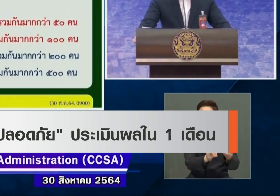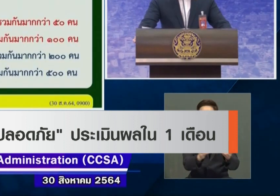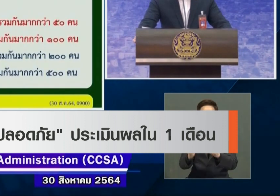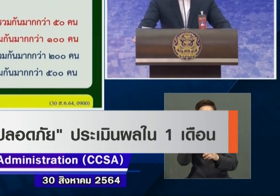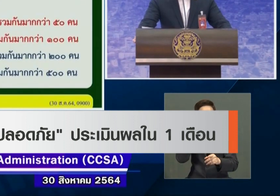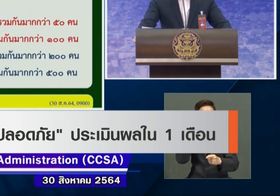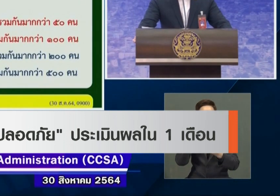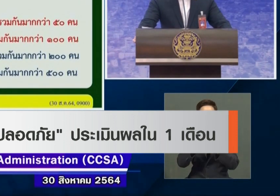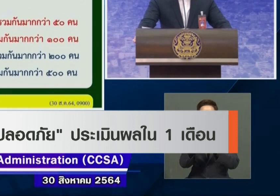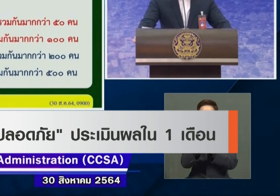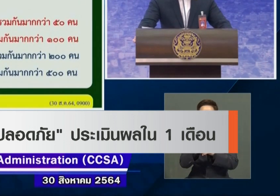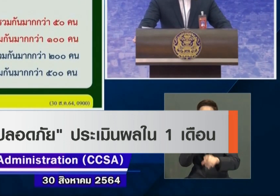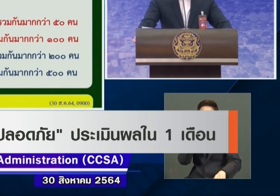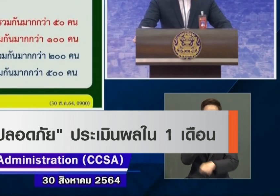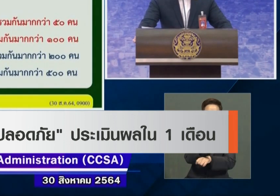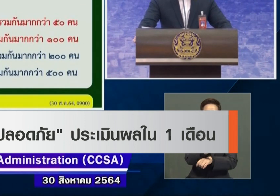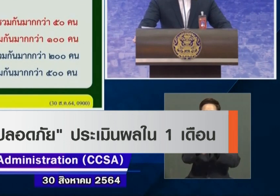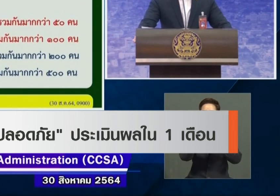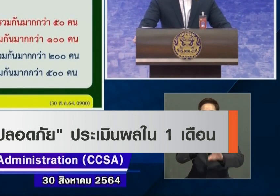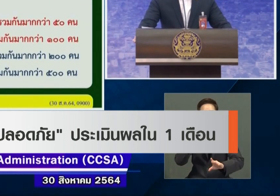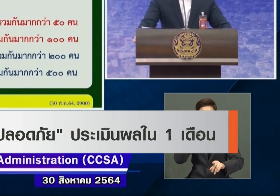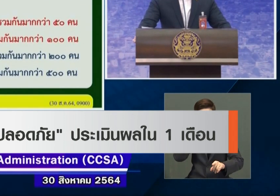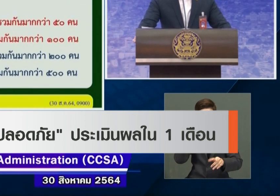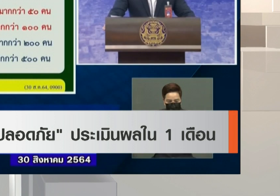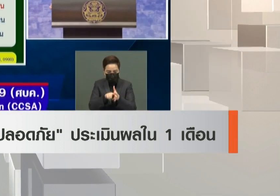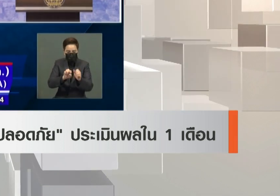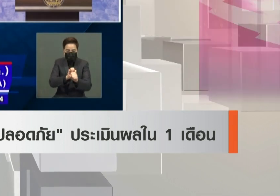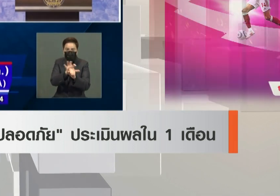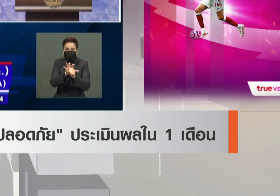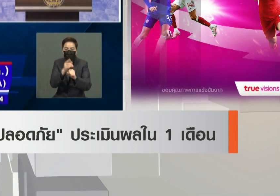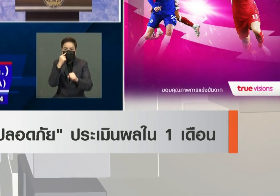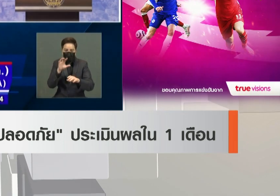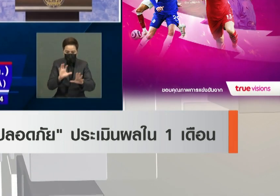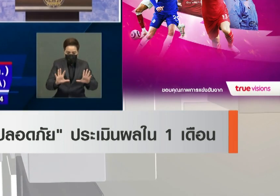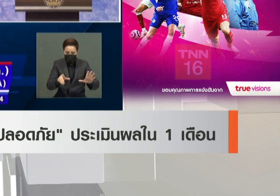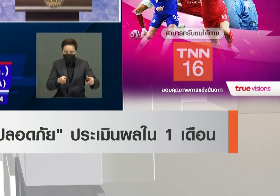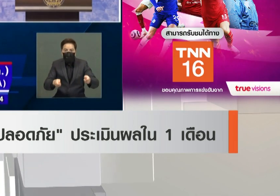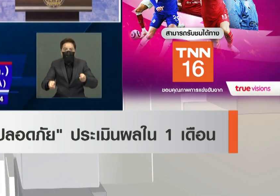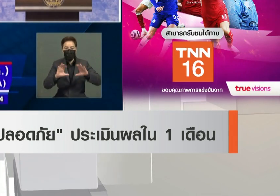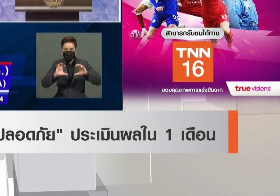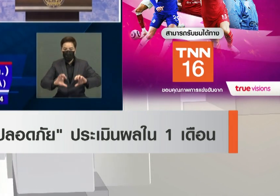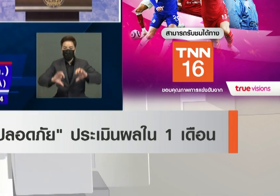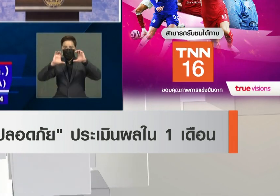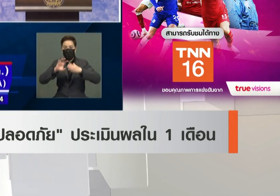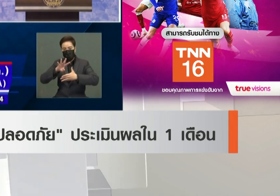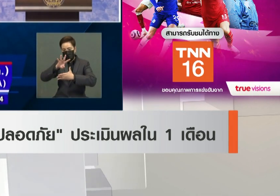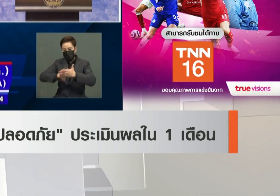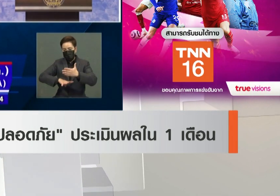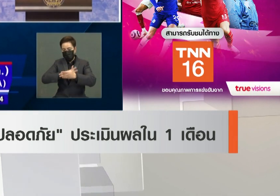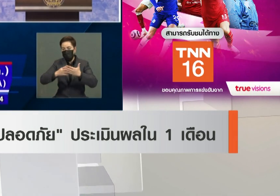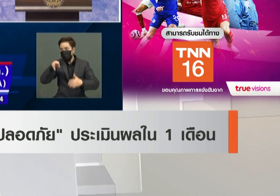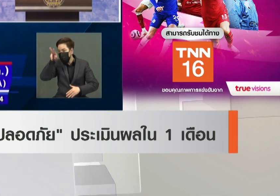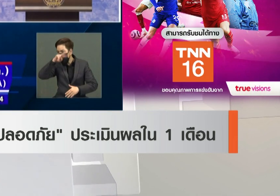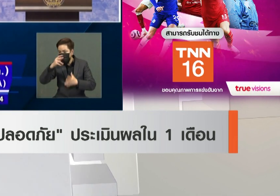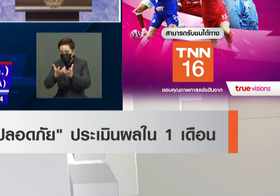ถีใหม่โดยนับตั้งแต่1กันยายนนี้จะใช้มาตรการเหล่านี้โดยมาตรการควบคุมโรคยังคงบังคับใช้ต่อไป